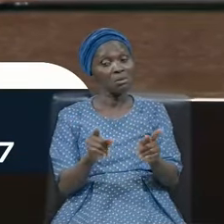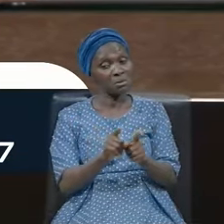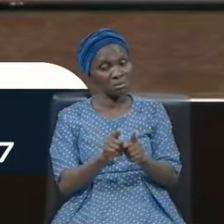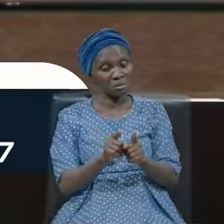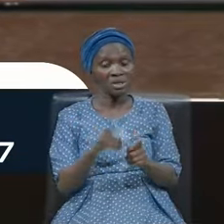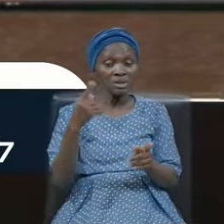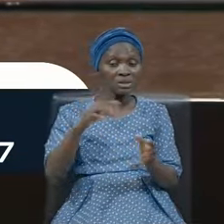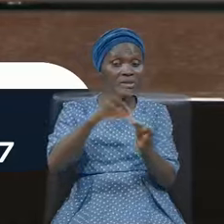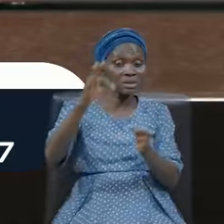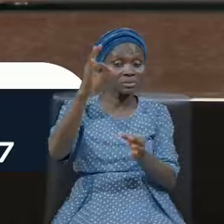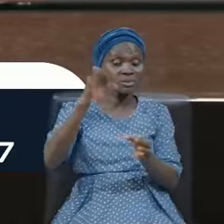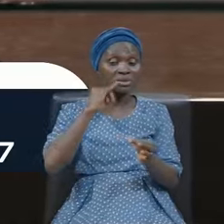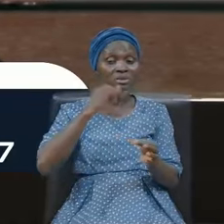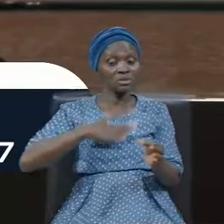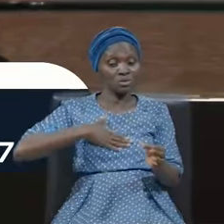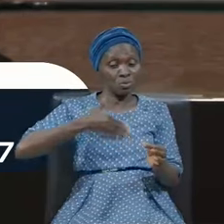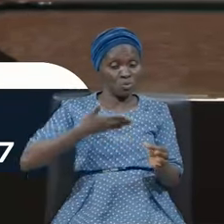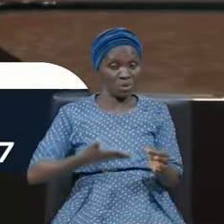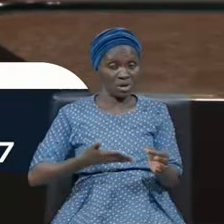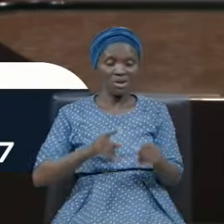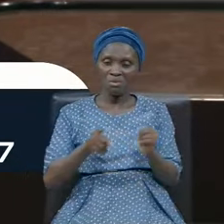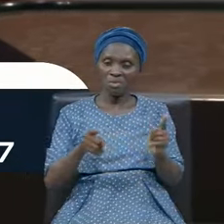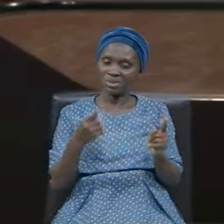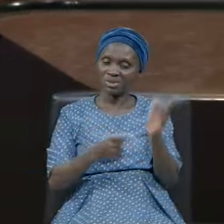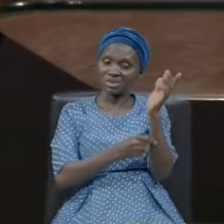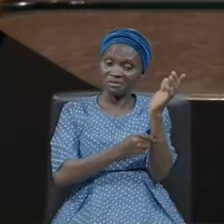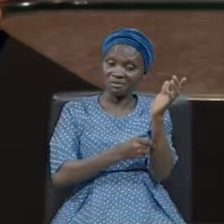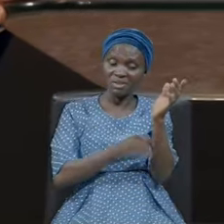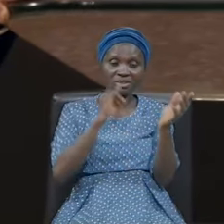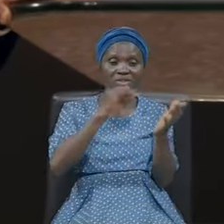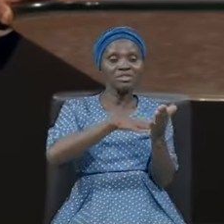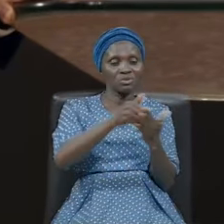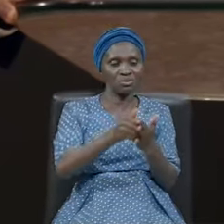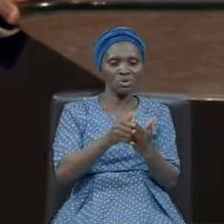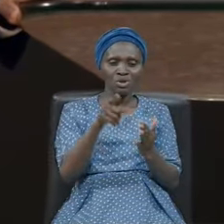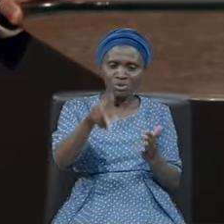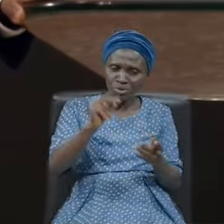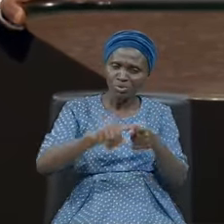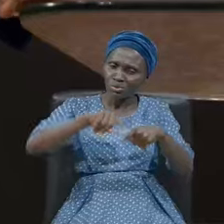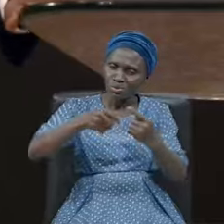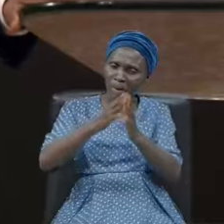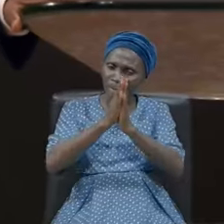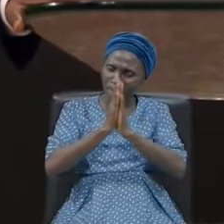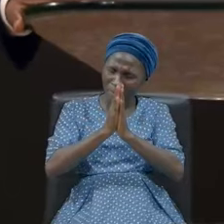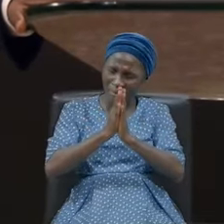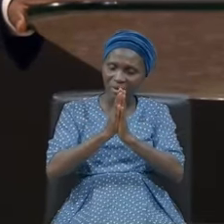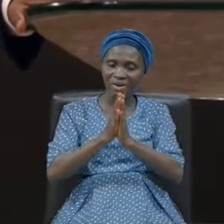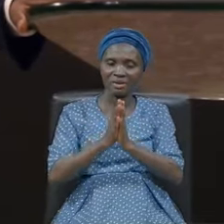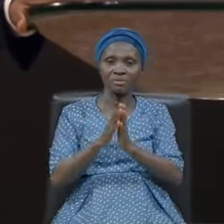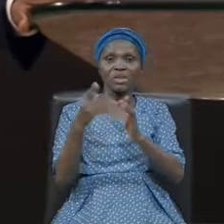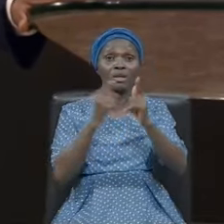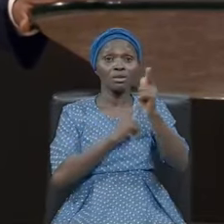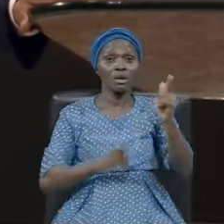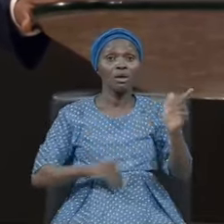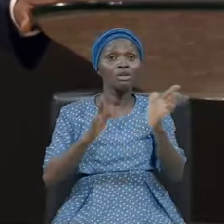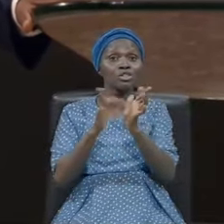disposé, mais la chair est faible. Va à Dieu en prière. Le Seigneur